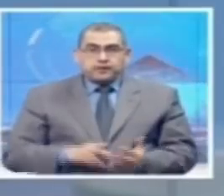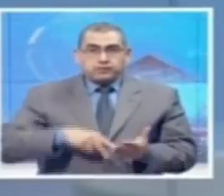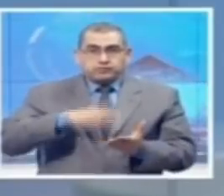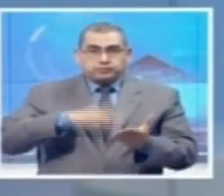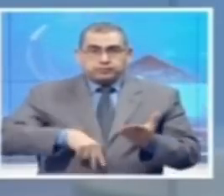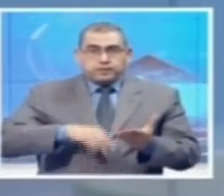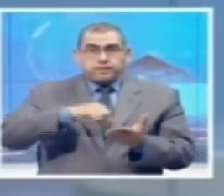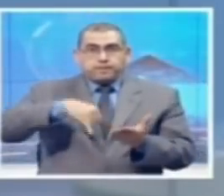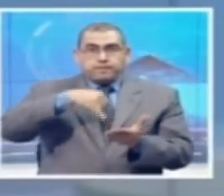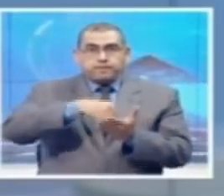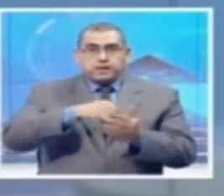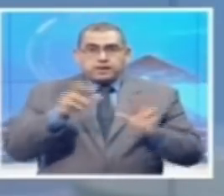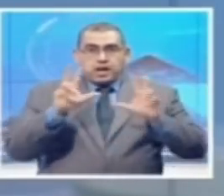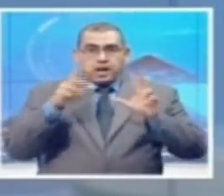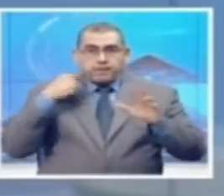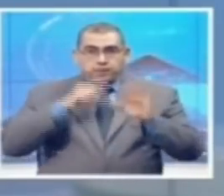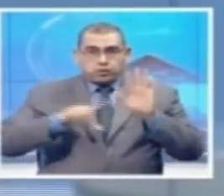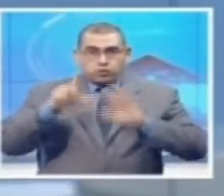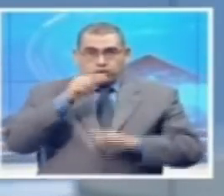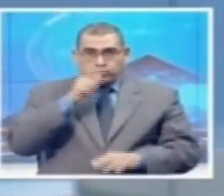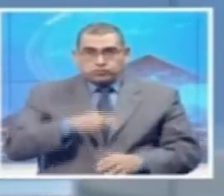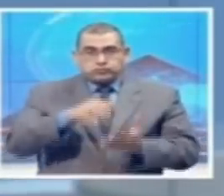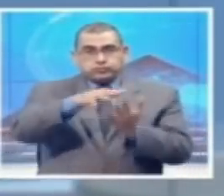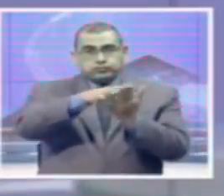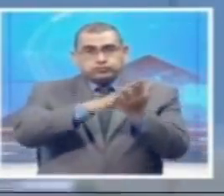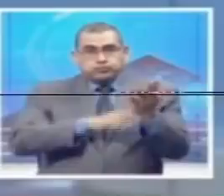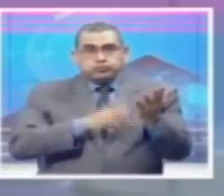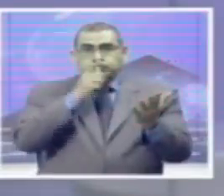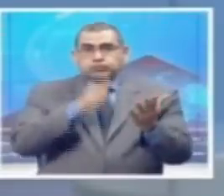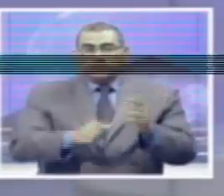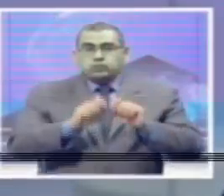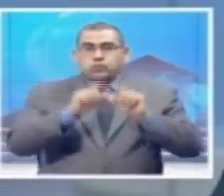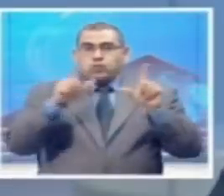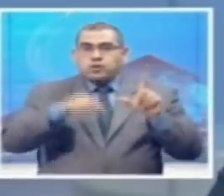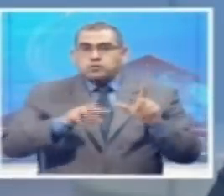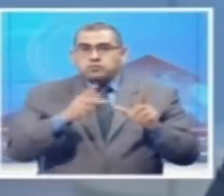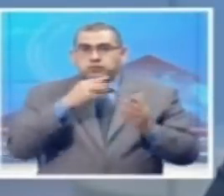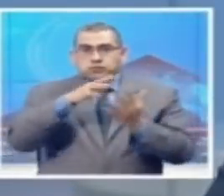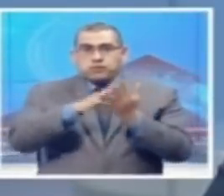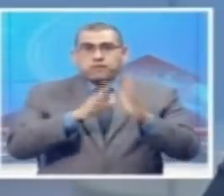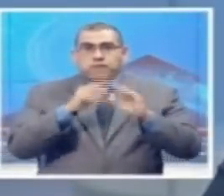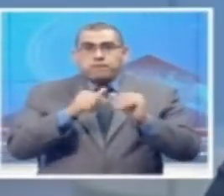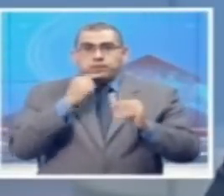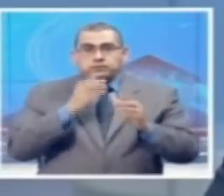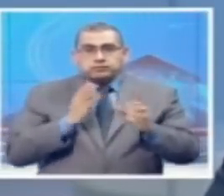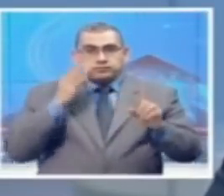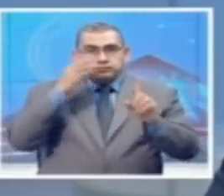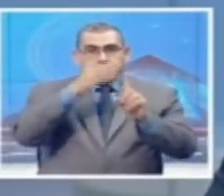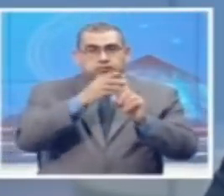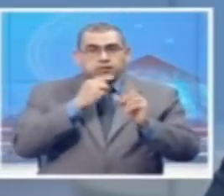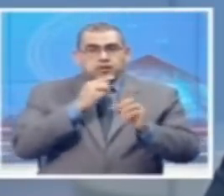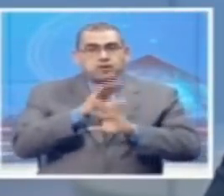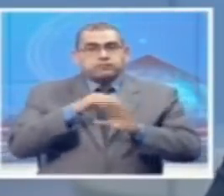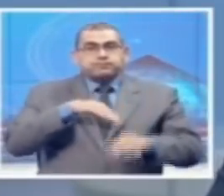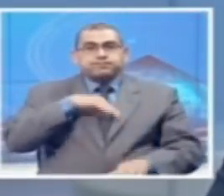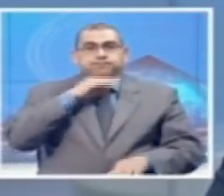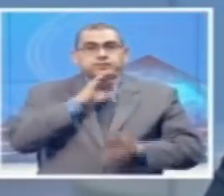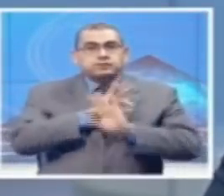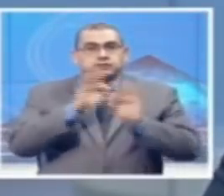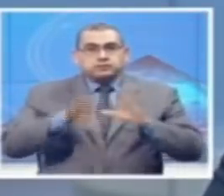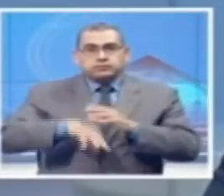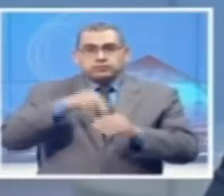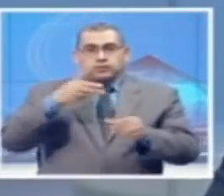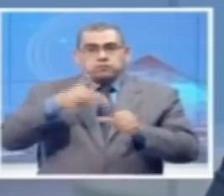أصدر المركز الإعلامي لمجلس الوزراء تقريرا سلط الضوء على وصول مصر إلى طريق لتحقيق الاكتفاء الذاتي من